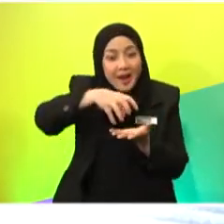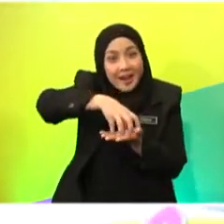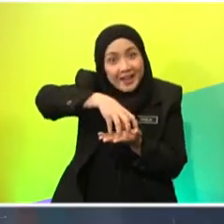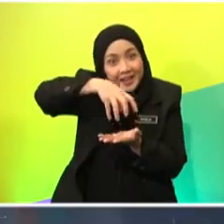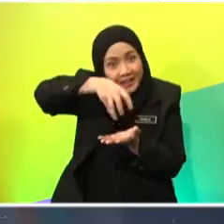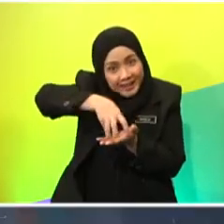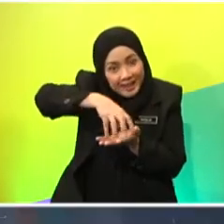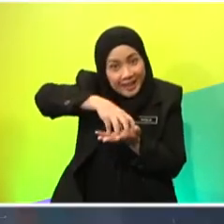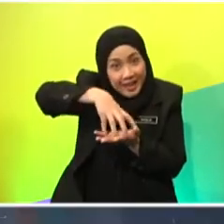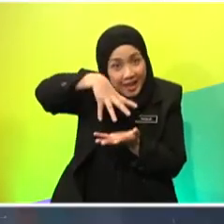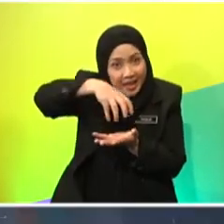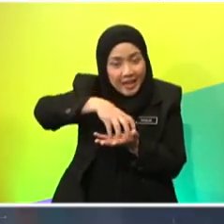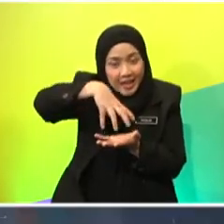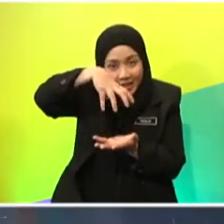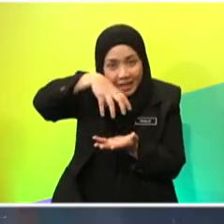nyam nyam